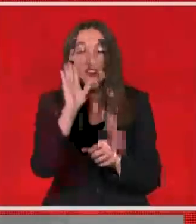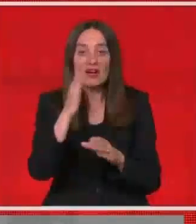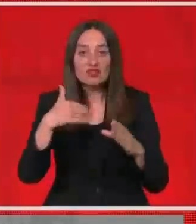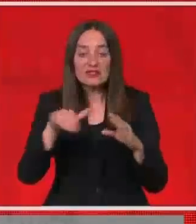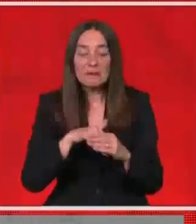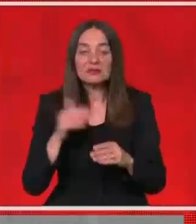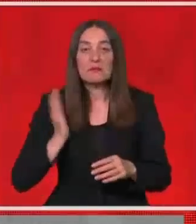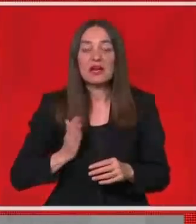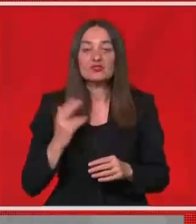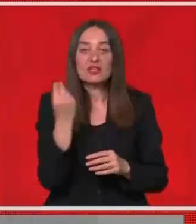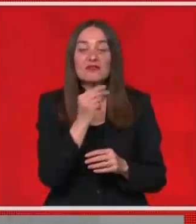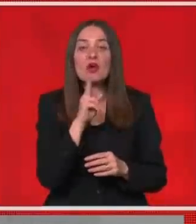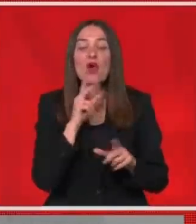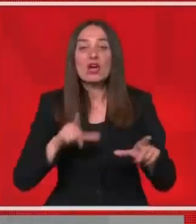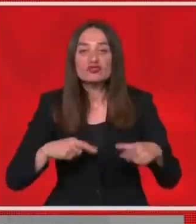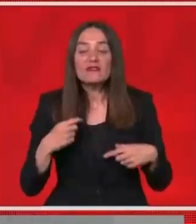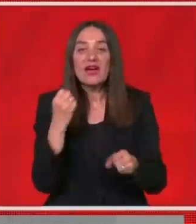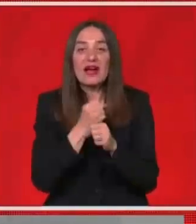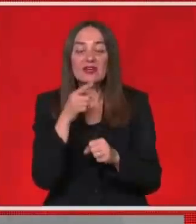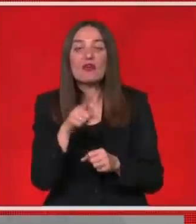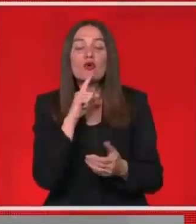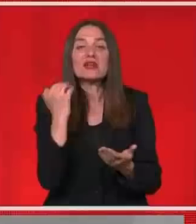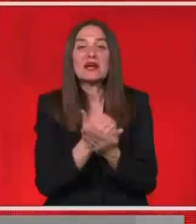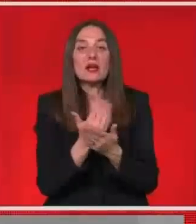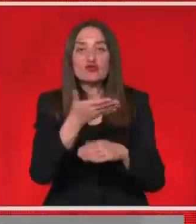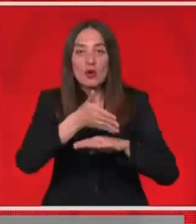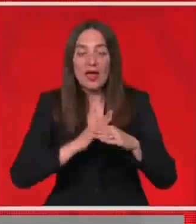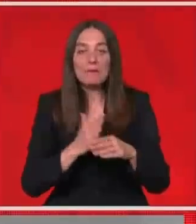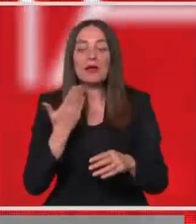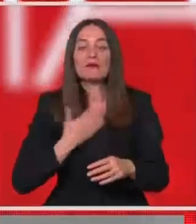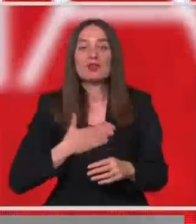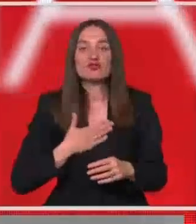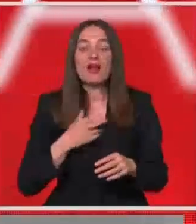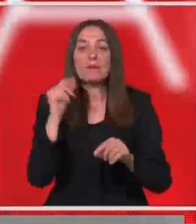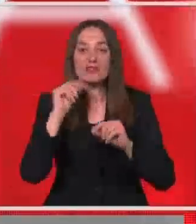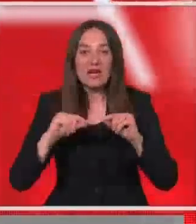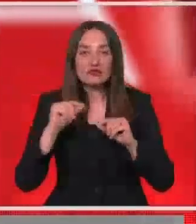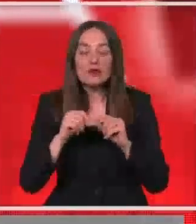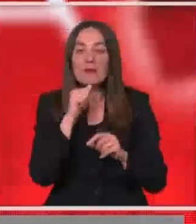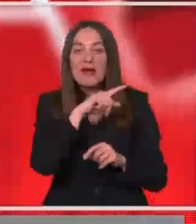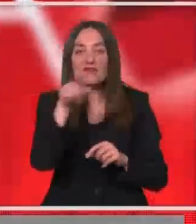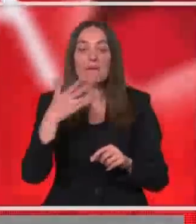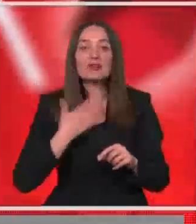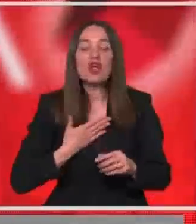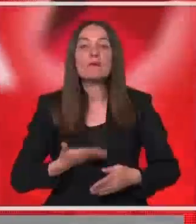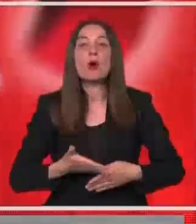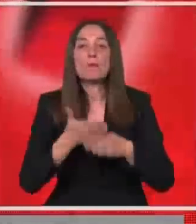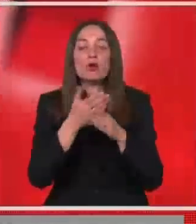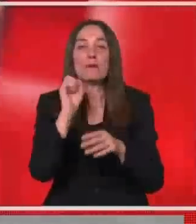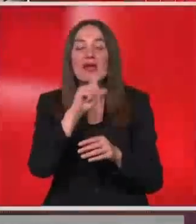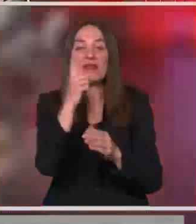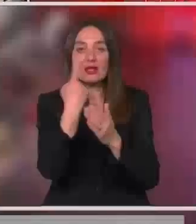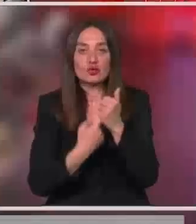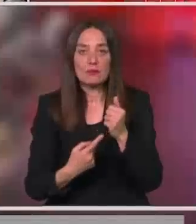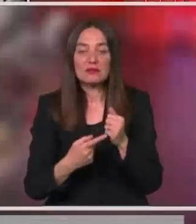građane Srbije, one koji žive i rade ovde, koji zarađuju hleb, želimo da sačuvamo i vama želimo da pomognemo da ih ne